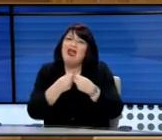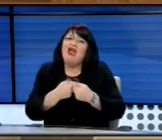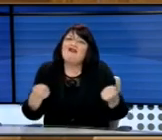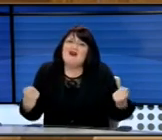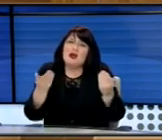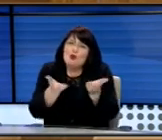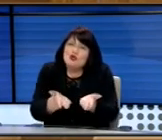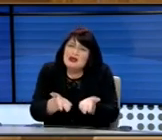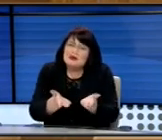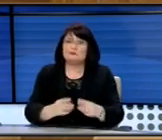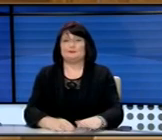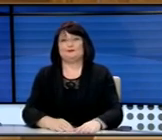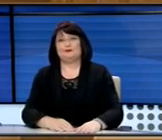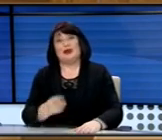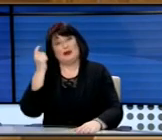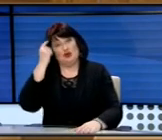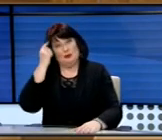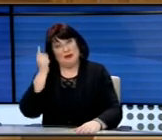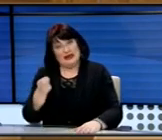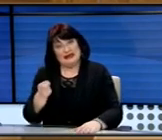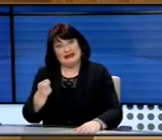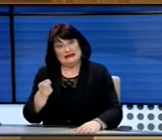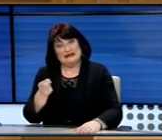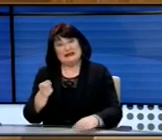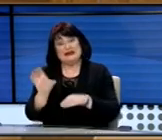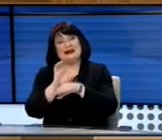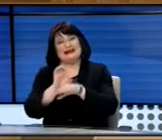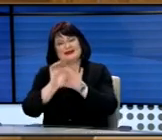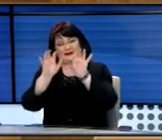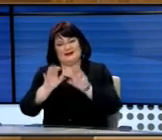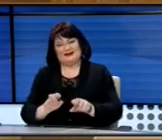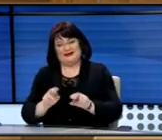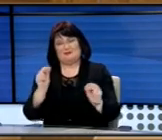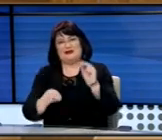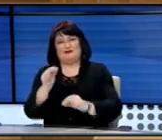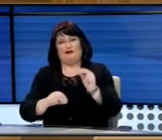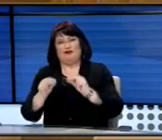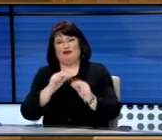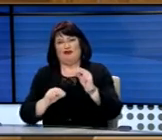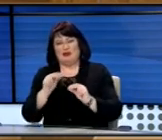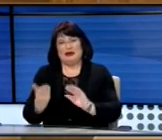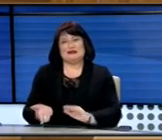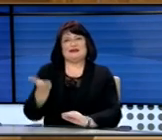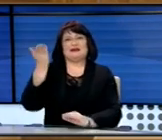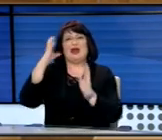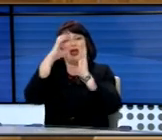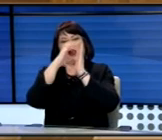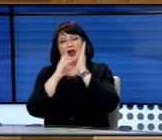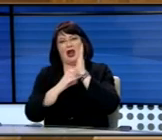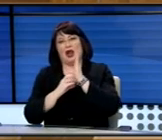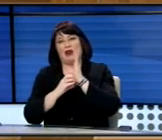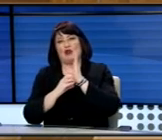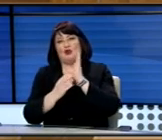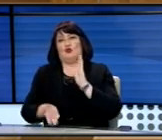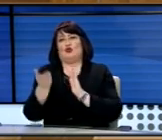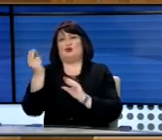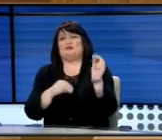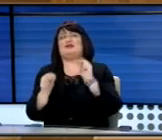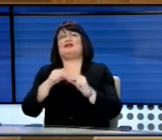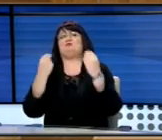εφαρμόζεται. Εκτός αν νομίζετε ότι οι ηλεκτρονικές ψηφοφορίες δεν είναι στα πάνω από τα μισά άρθρα του νόμου Χατζηδάκη